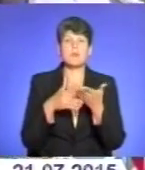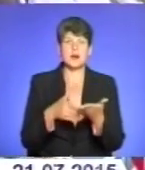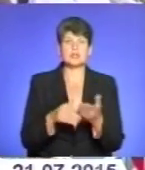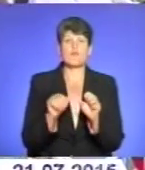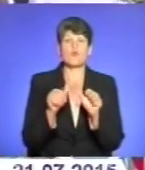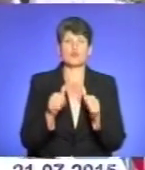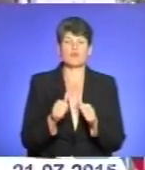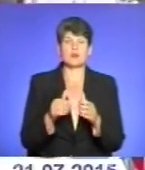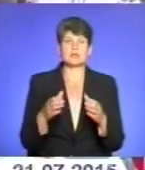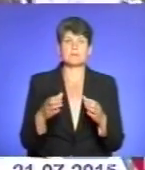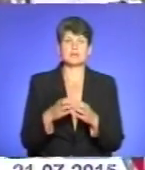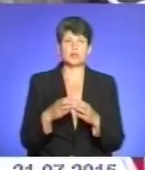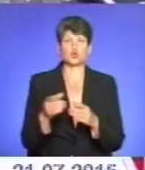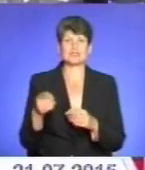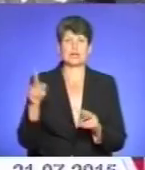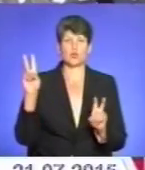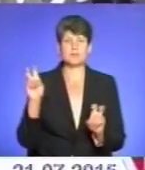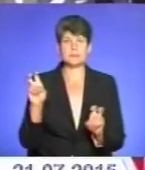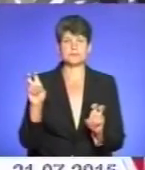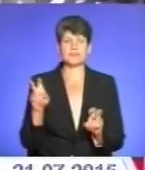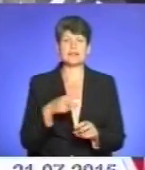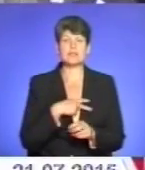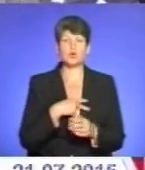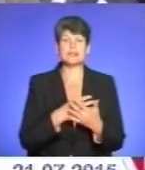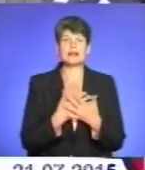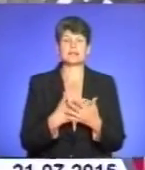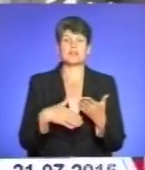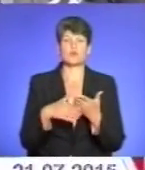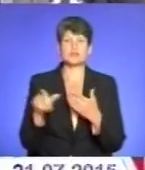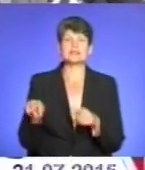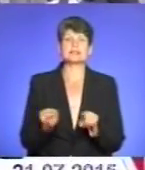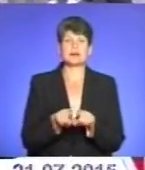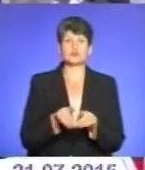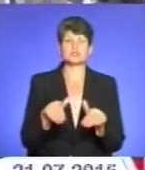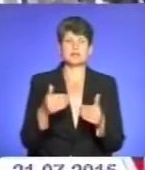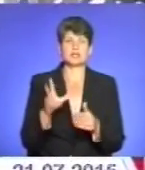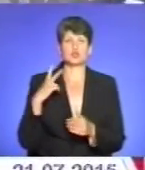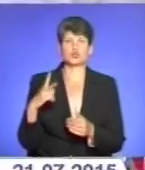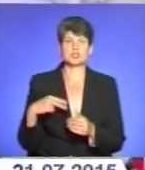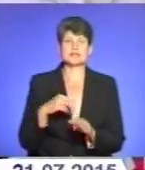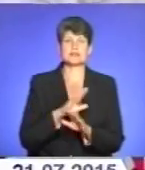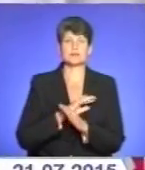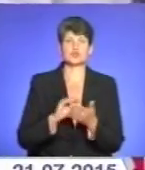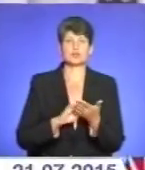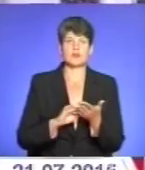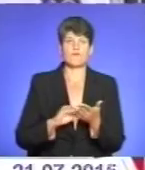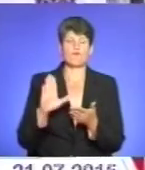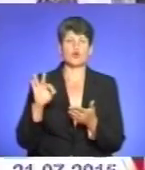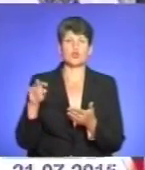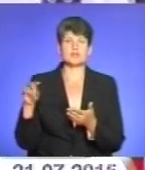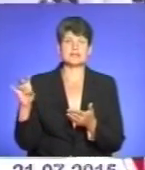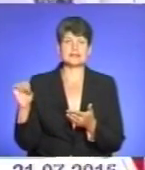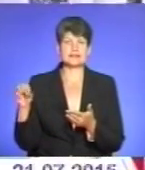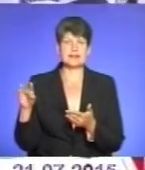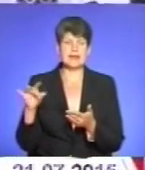формуванні батальйону «Тернопіль». Нагороди активним волонтерам також вручила дочка загиблого журналіста, волонтера, пластуна,